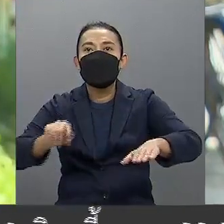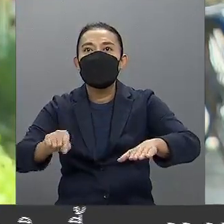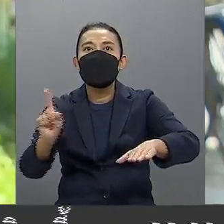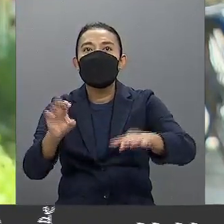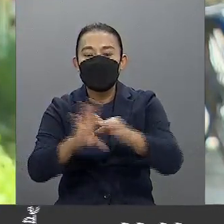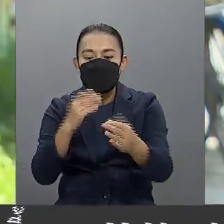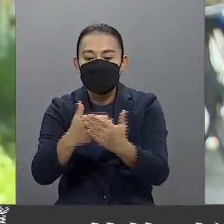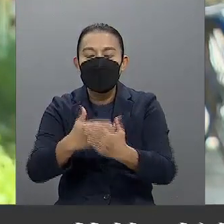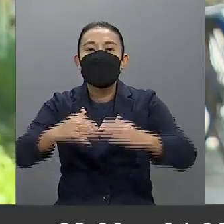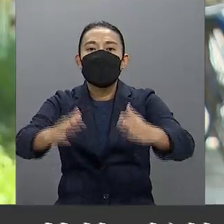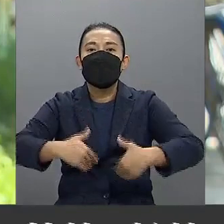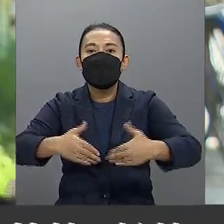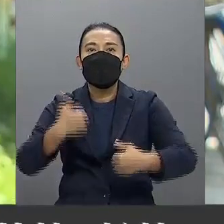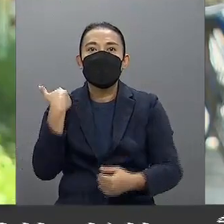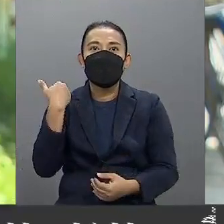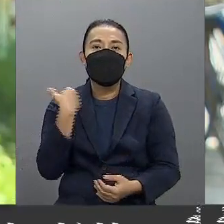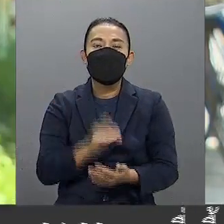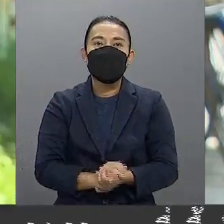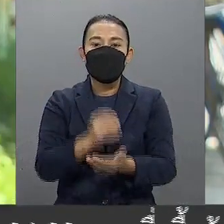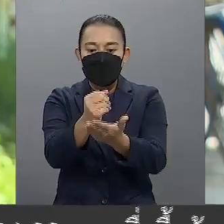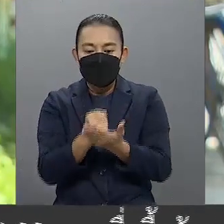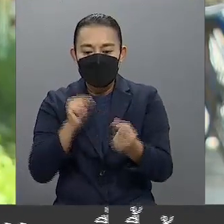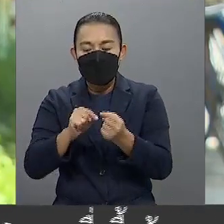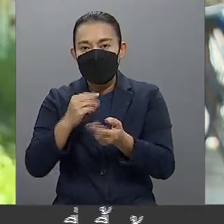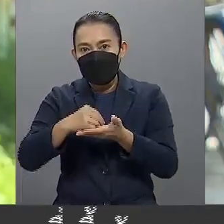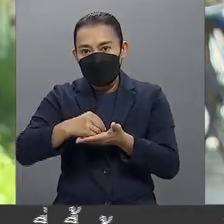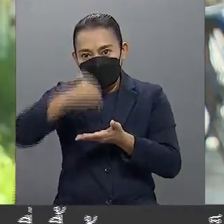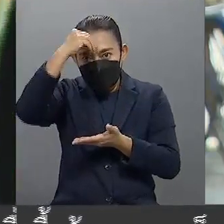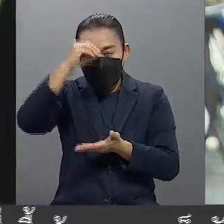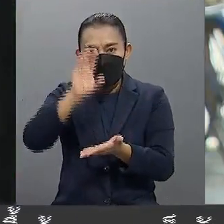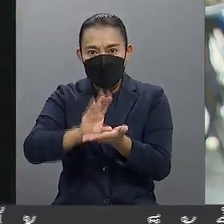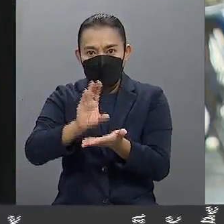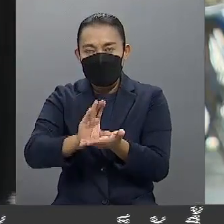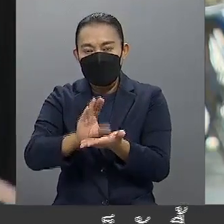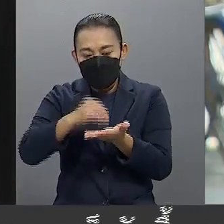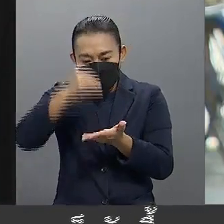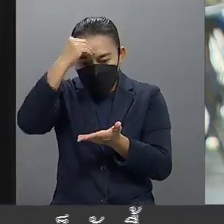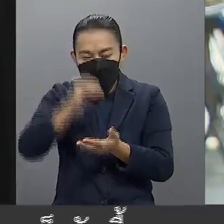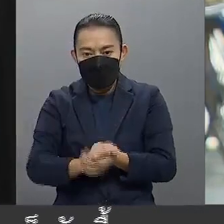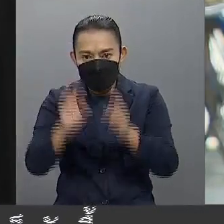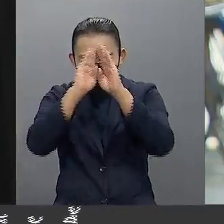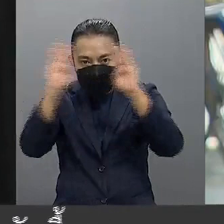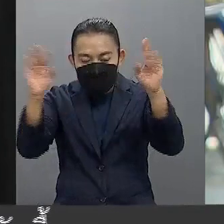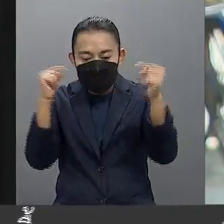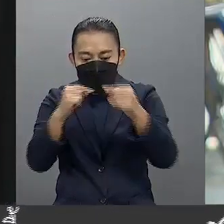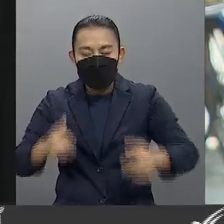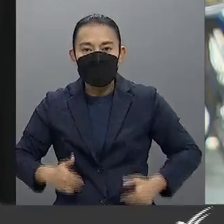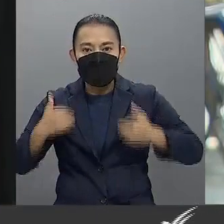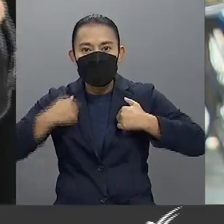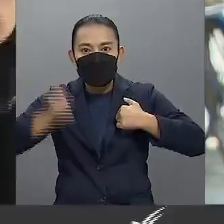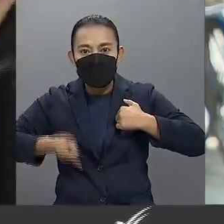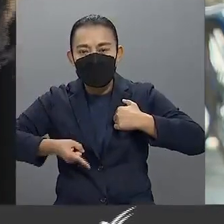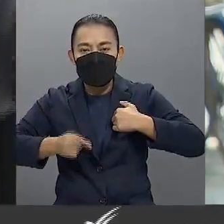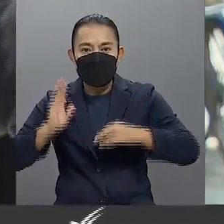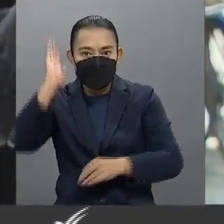ได้ได้มีเงินมาช่วยทุนการศึกษาแล้วก็ได้ประสบการณ์ที่จะไปใช้กับชีวิตที่จะเกิดขึ้นจริงๆในภายภาคหน้าในวัย